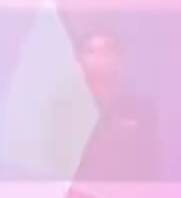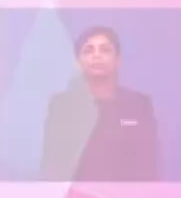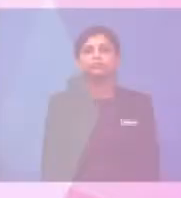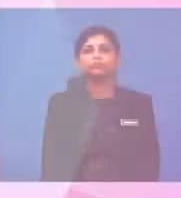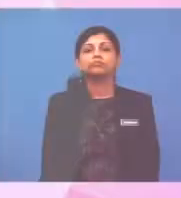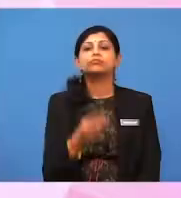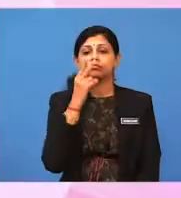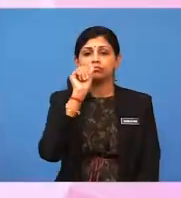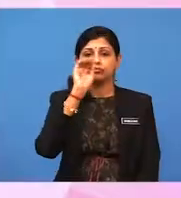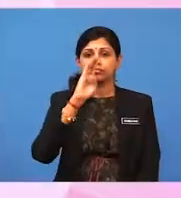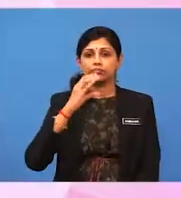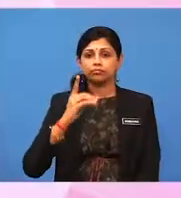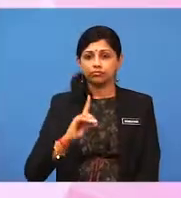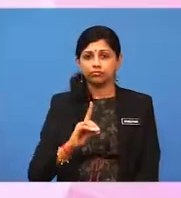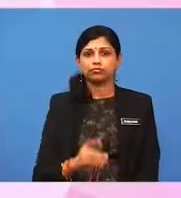54.9 D.